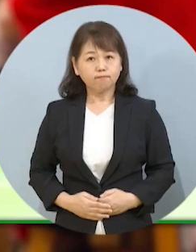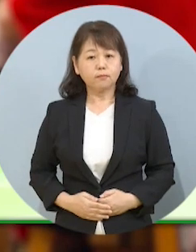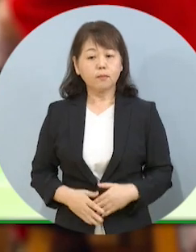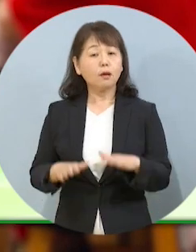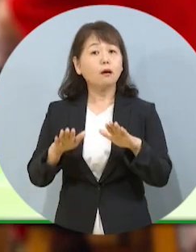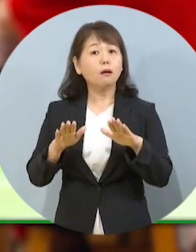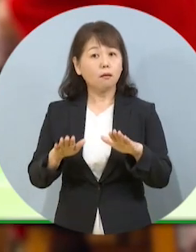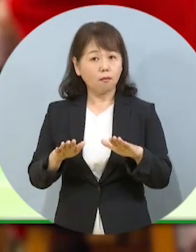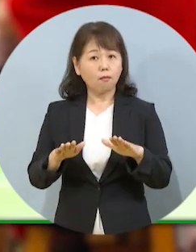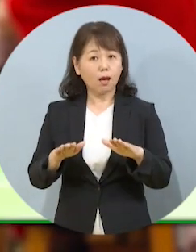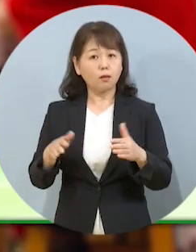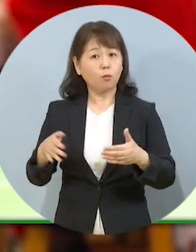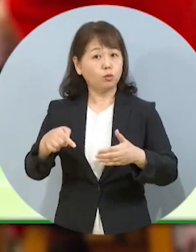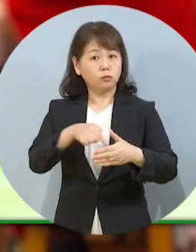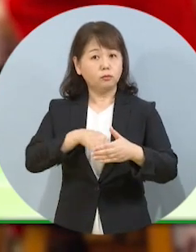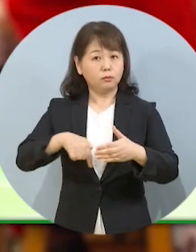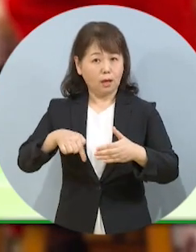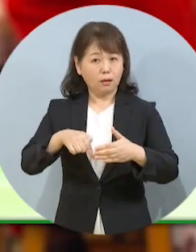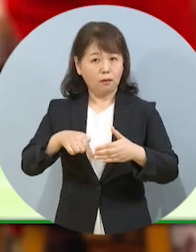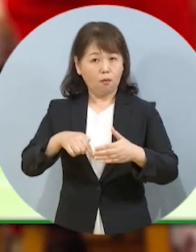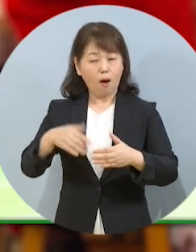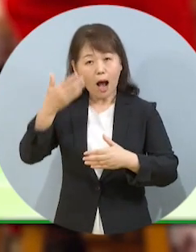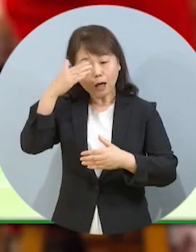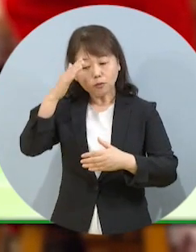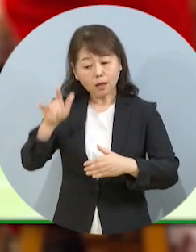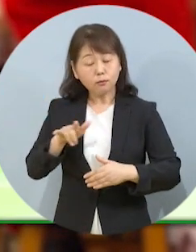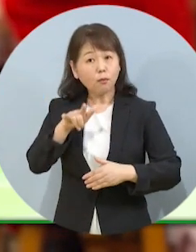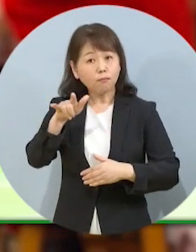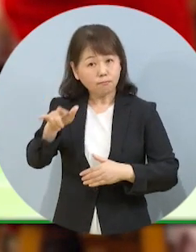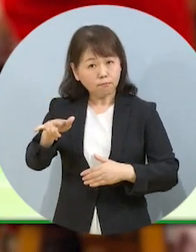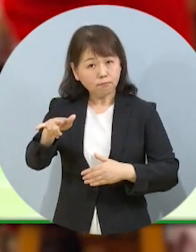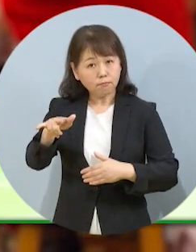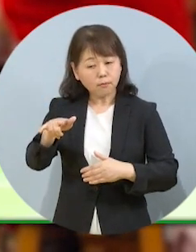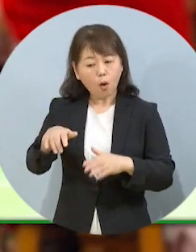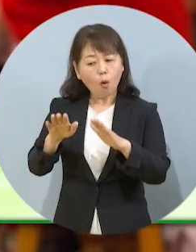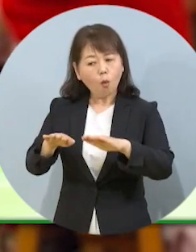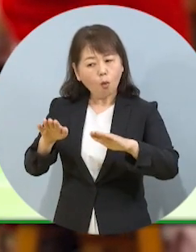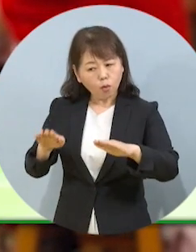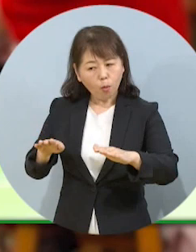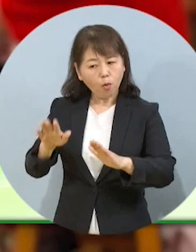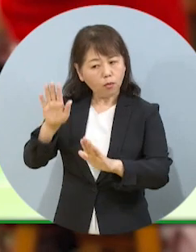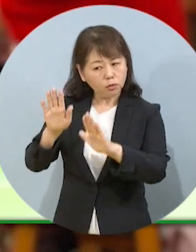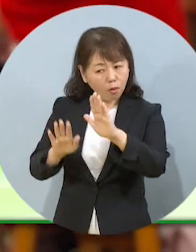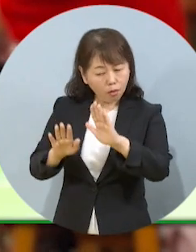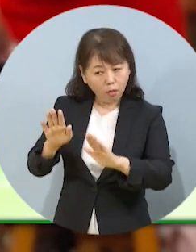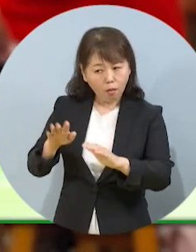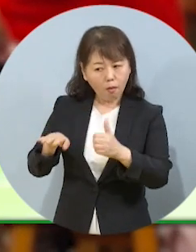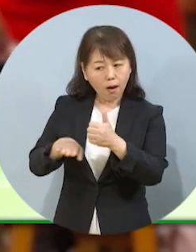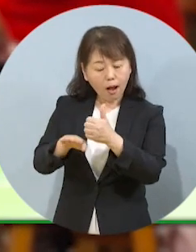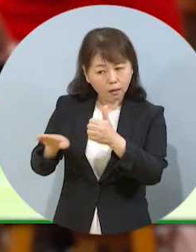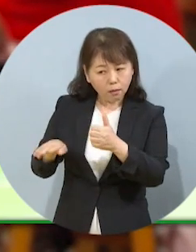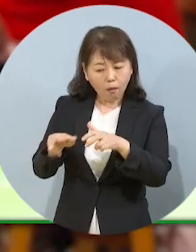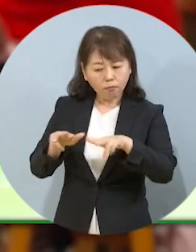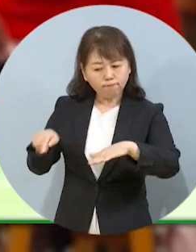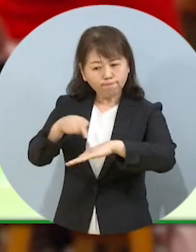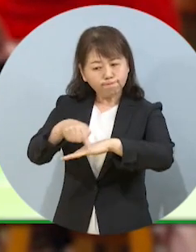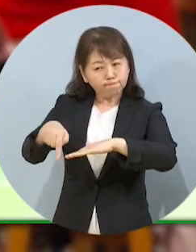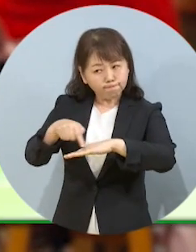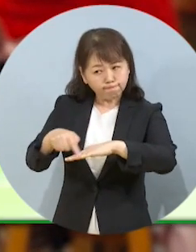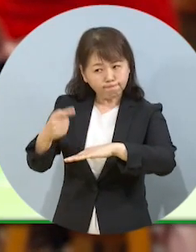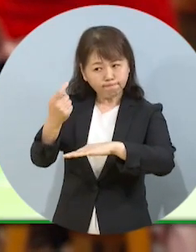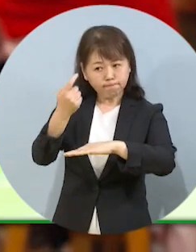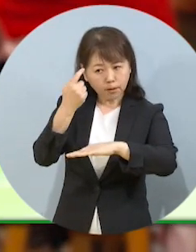今回募集しているのはアイルランドを訪問し、子どもを取り巻く施策や環境を肌で感